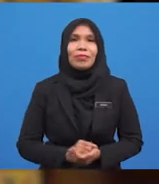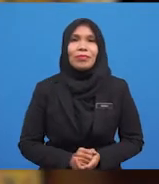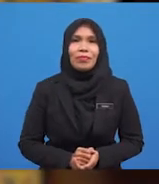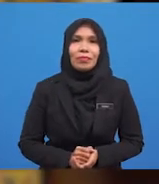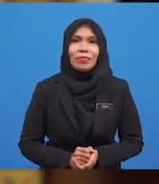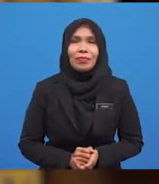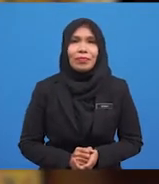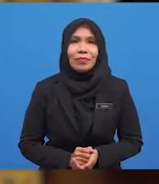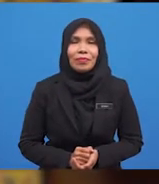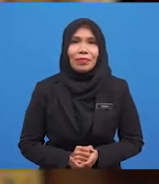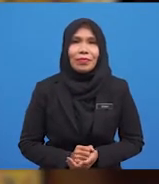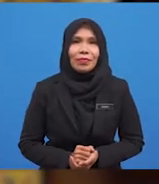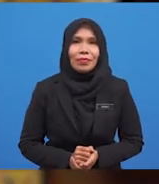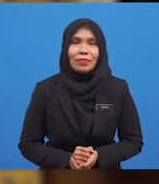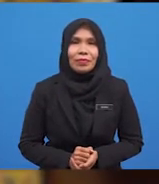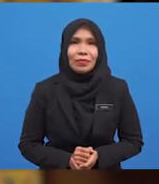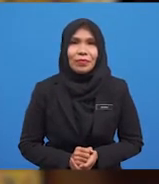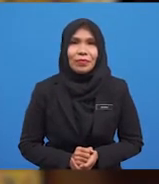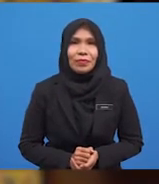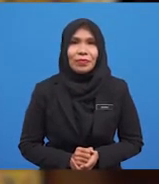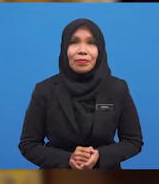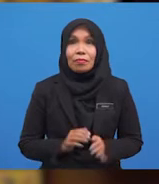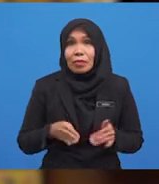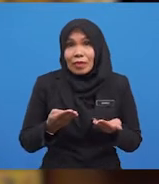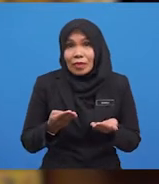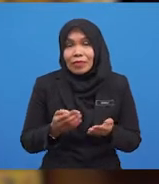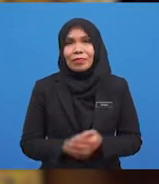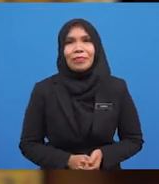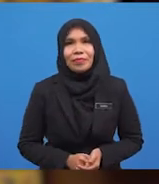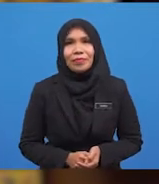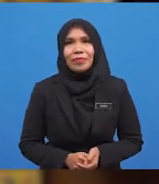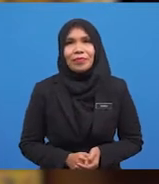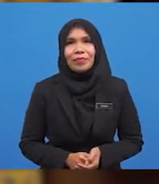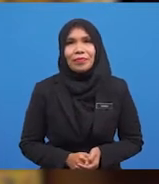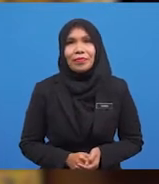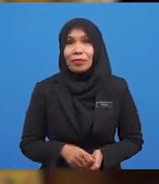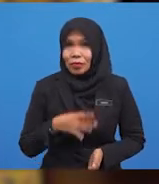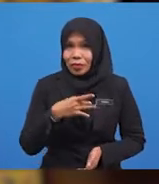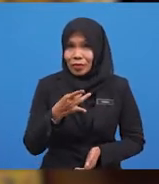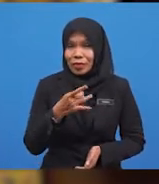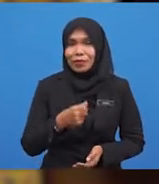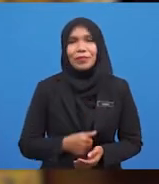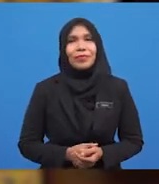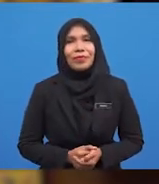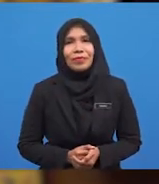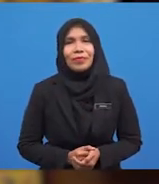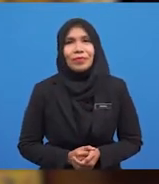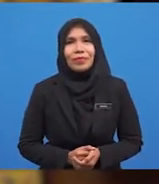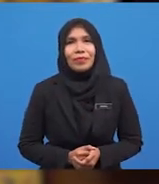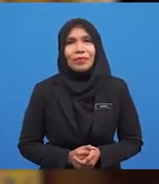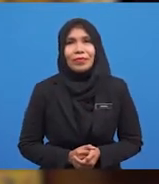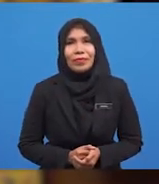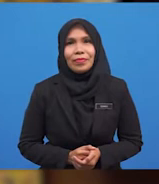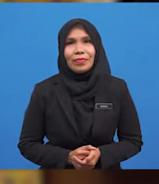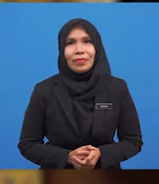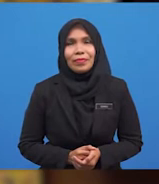Bagaimana alunan seloka kami sebentar tadi? Tentu murid-murid terhibur mendengar seloka ini.